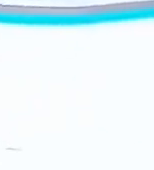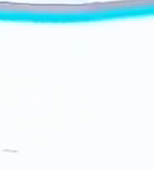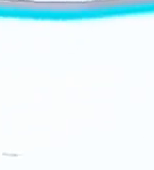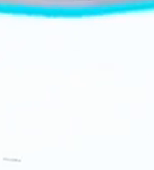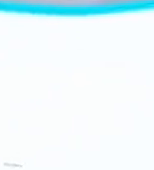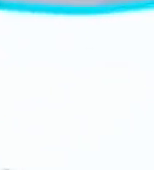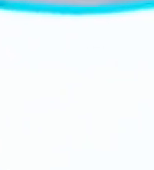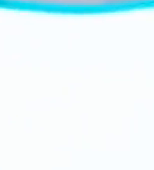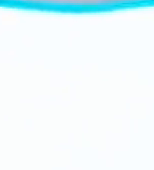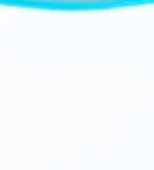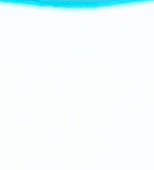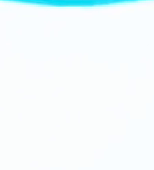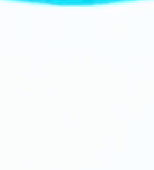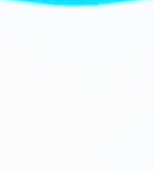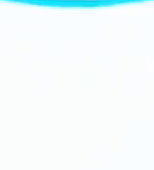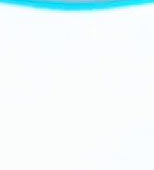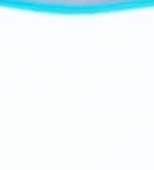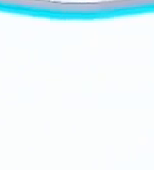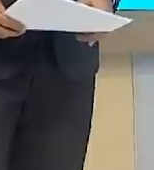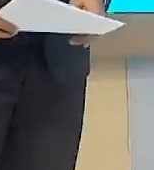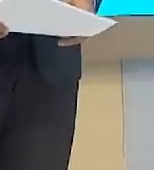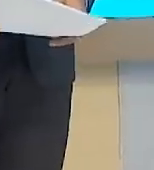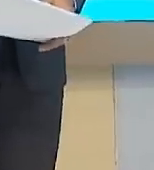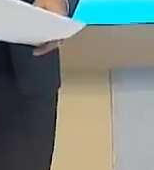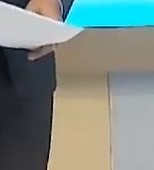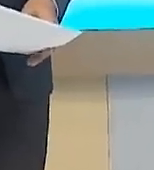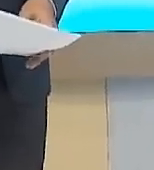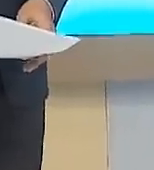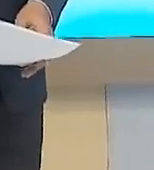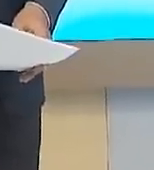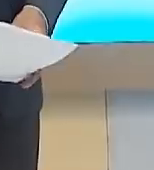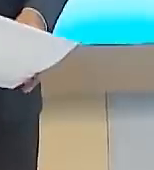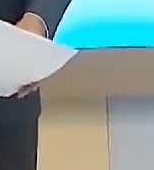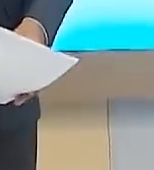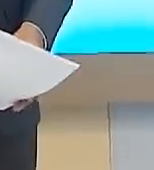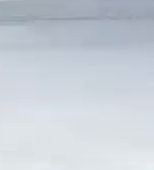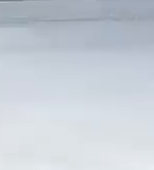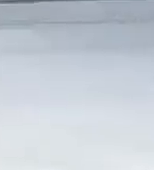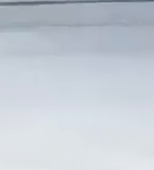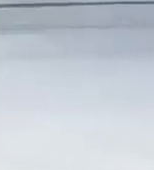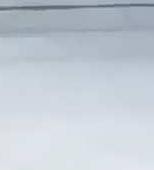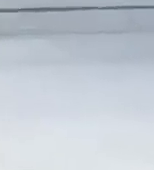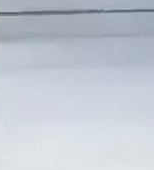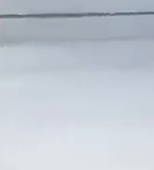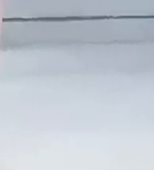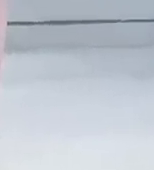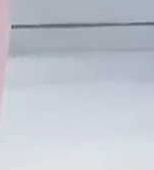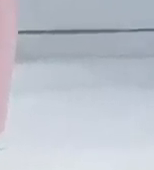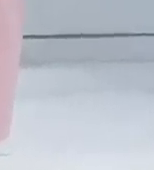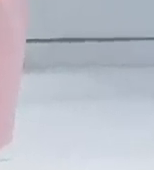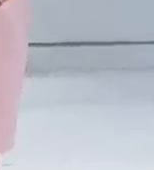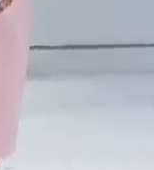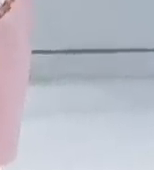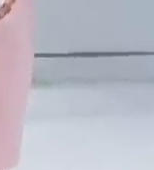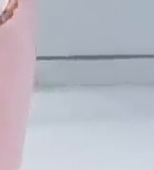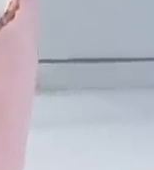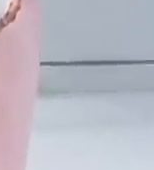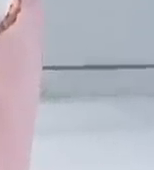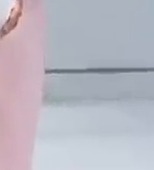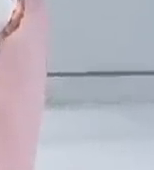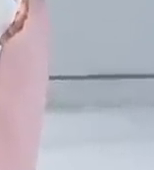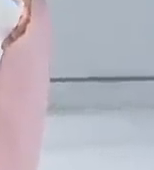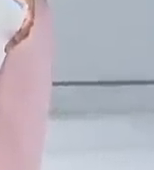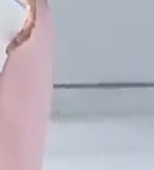Narito na ang mga balitang dapat yung malaman. Magandang gabi. Ako si Ato Maraulio. Ako naman si Maki Pulido at ito